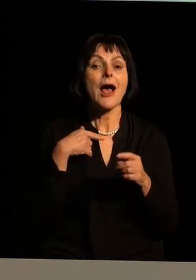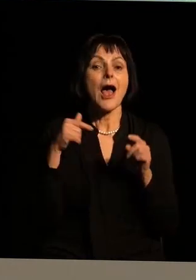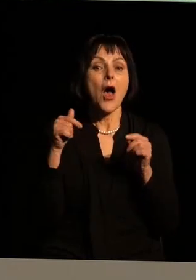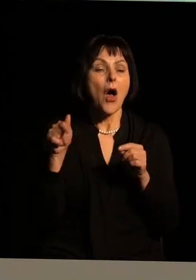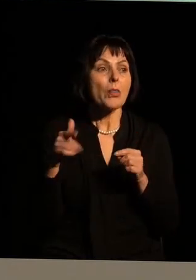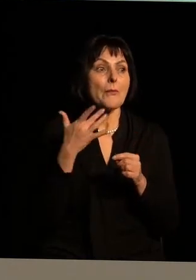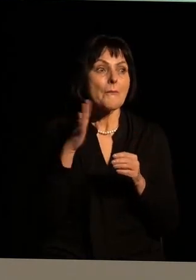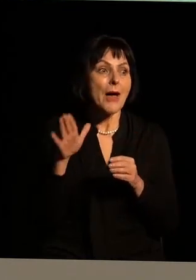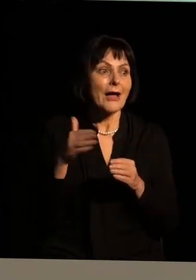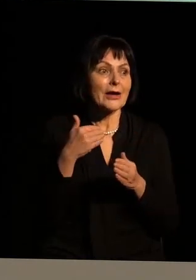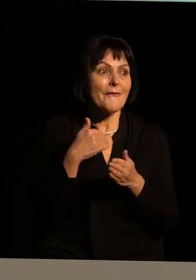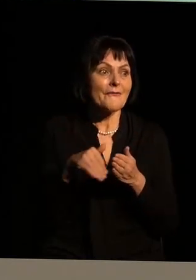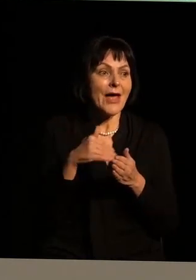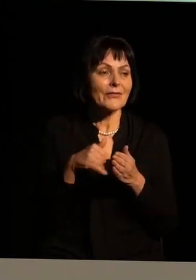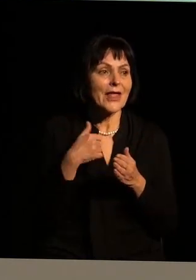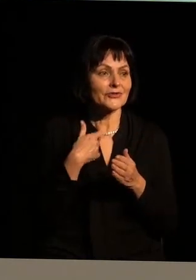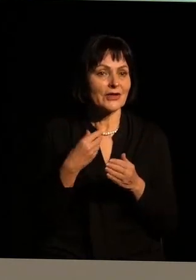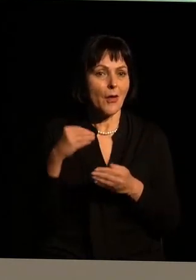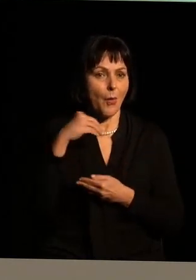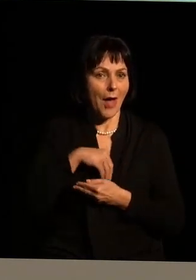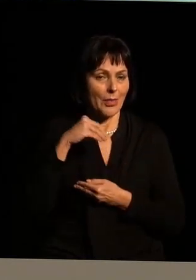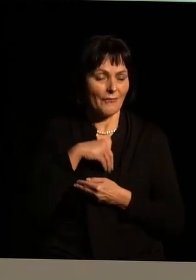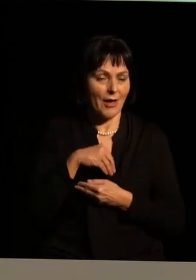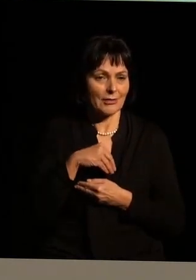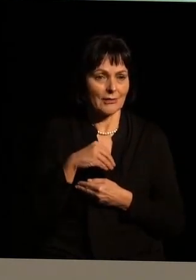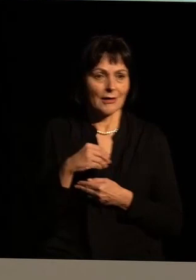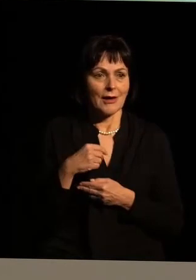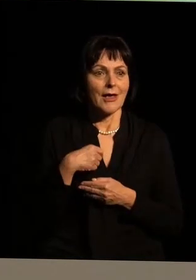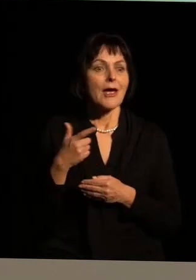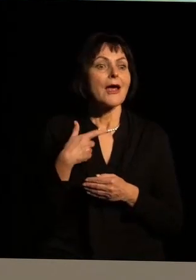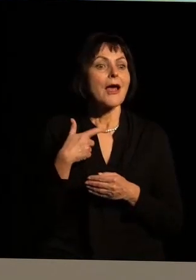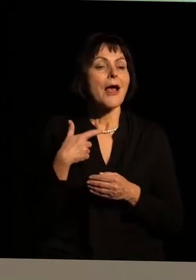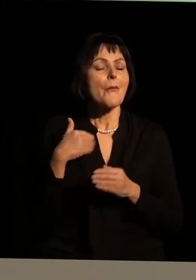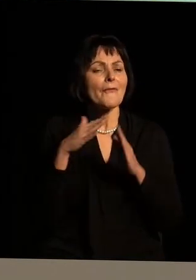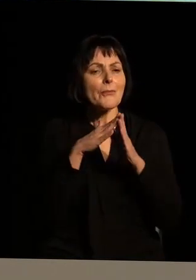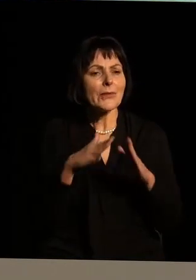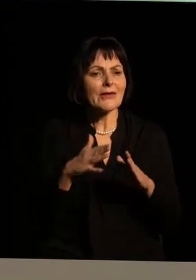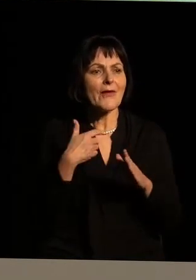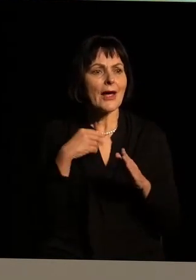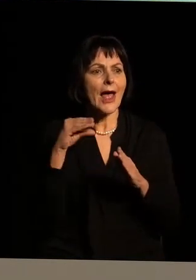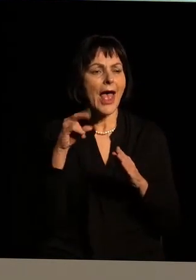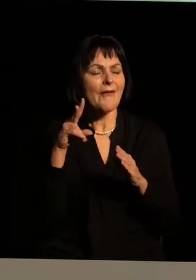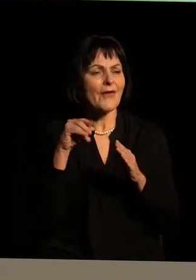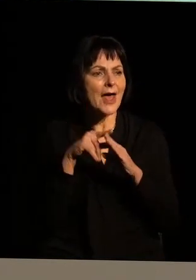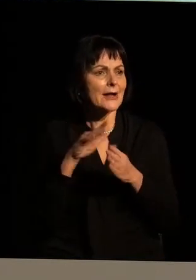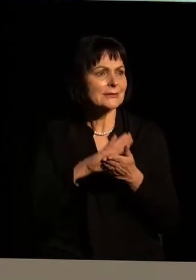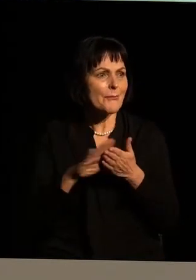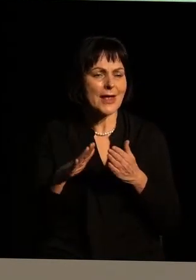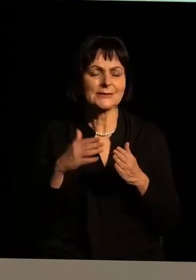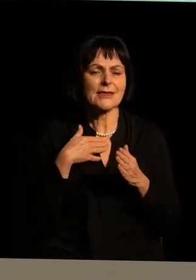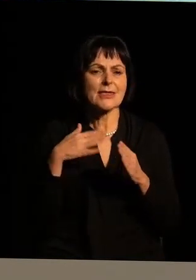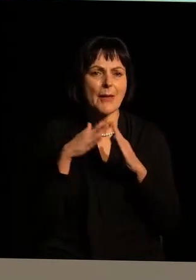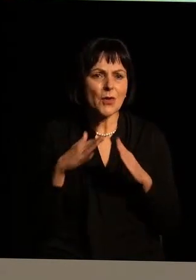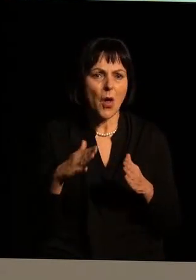jakiegoś wewnętrznego akumulatora. Nie pokonał go przymusowy biwak pod szczytem Everestu, bez namiotu,